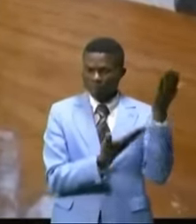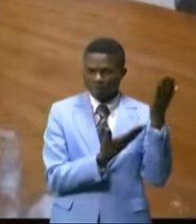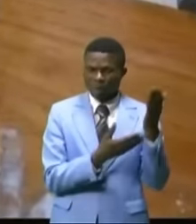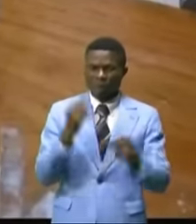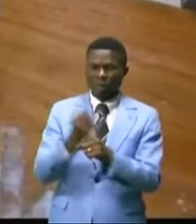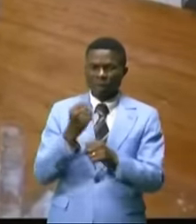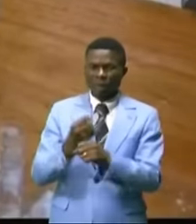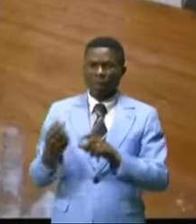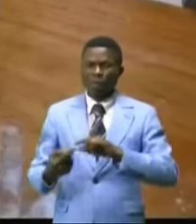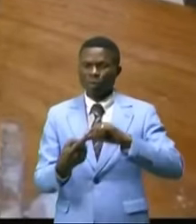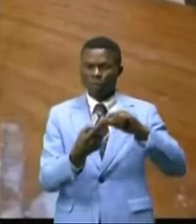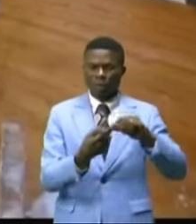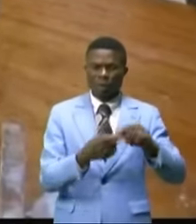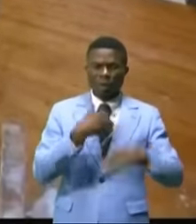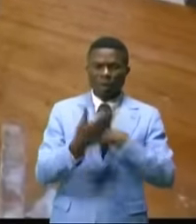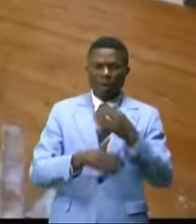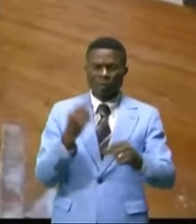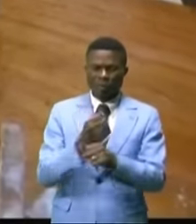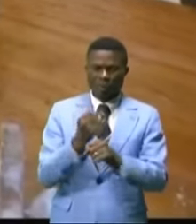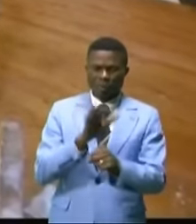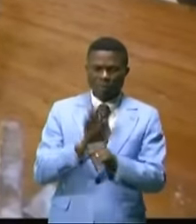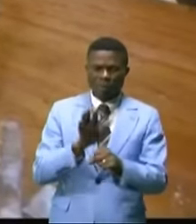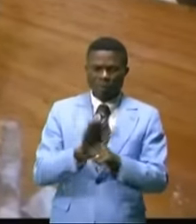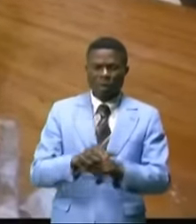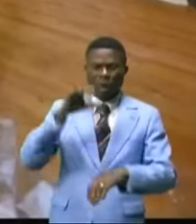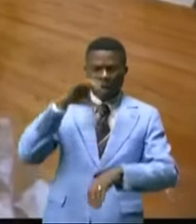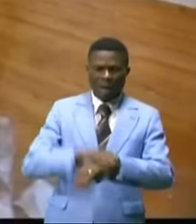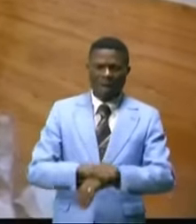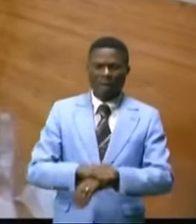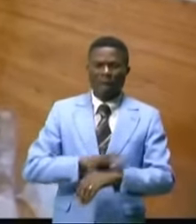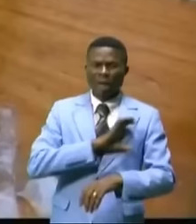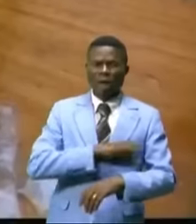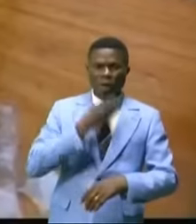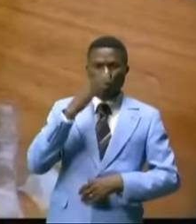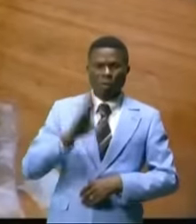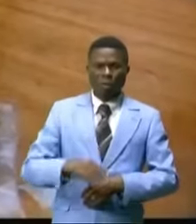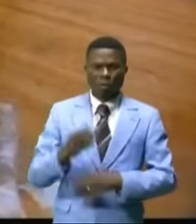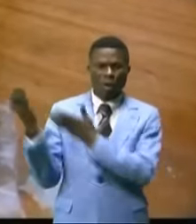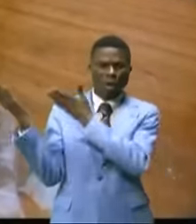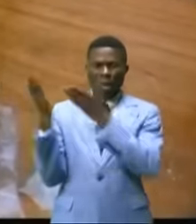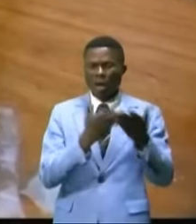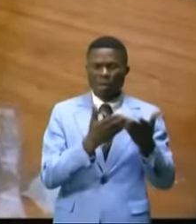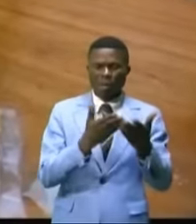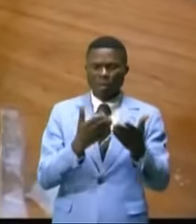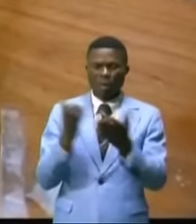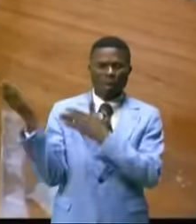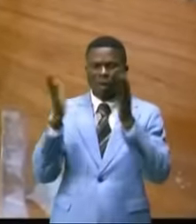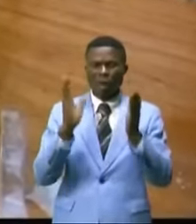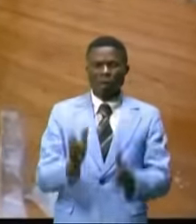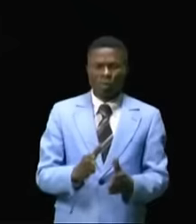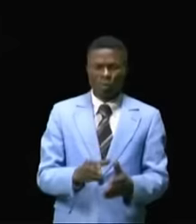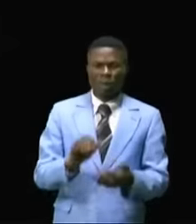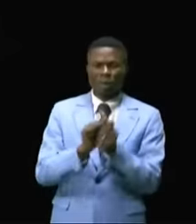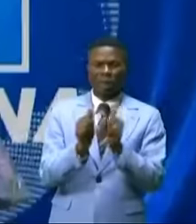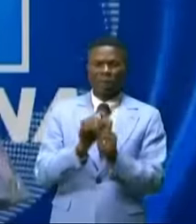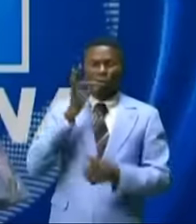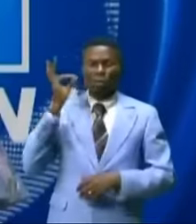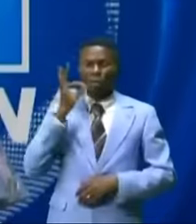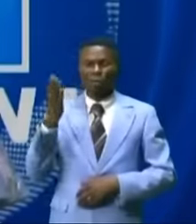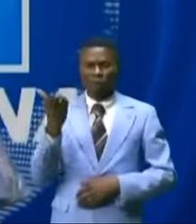services spécialisés de multiplier des stratégies pour étouffer l'activisme des trafiquants de drogue via les points d'entrée de notre pays.